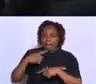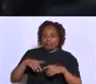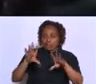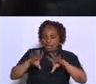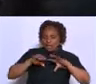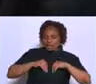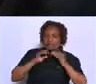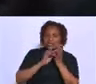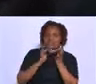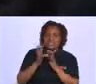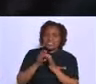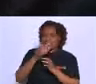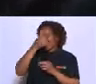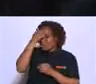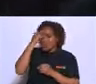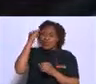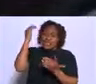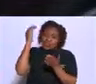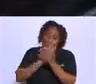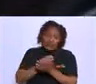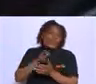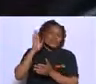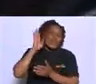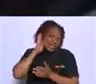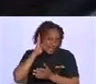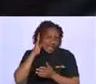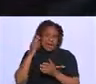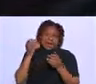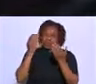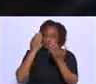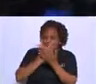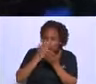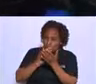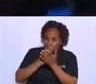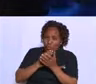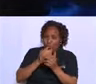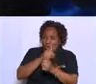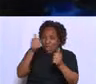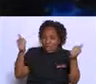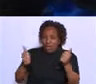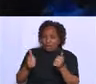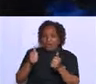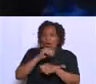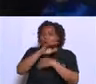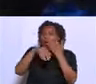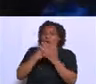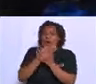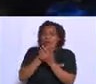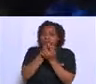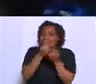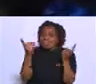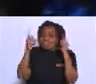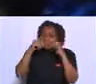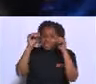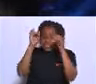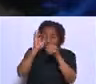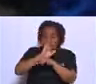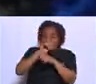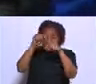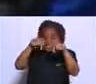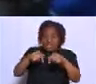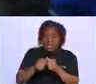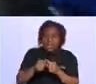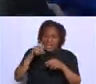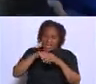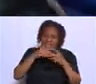Yesu, maana ukweli umesikika katika masikio yao. Na nyie wote ambao mko huku kwenye kanisa hili na wengine kule mbali, ndani ya